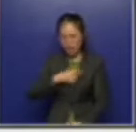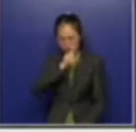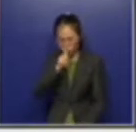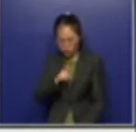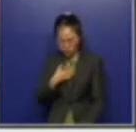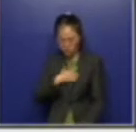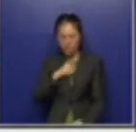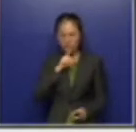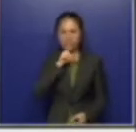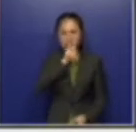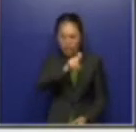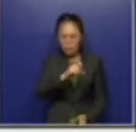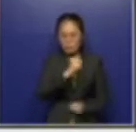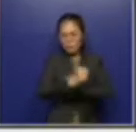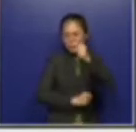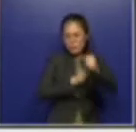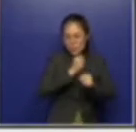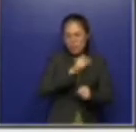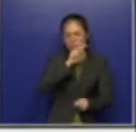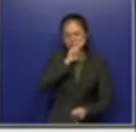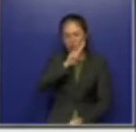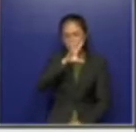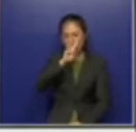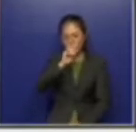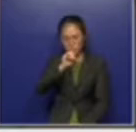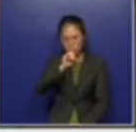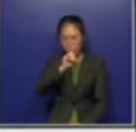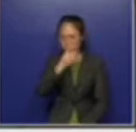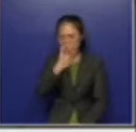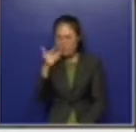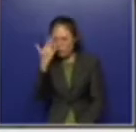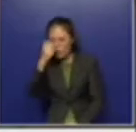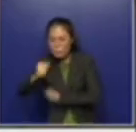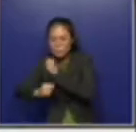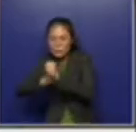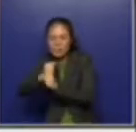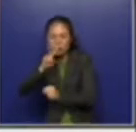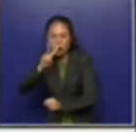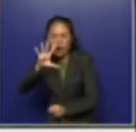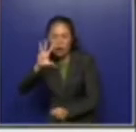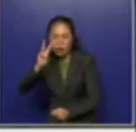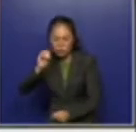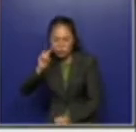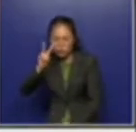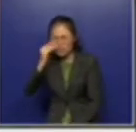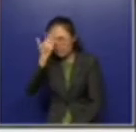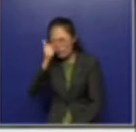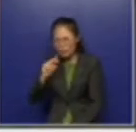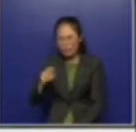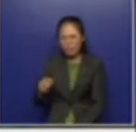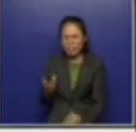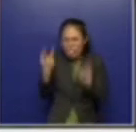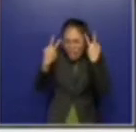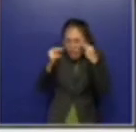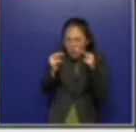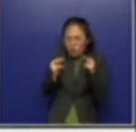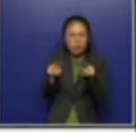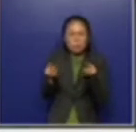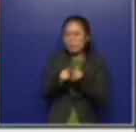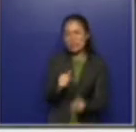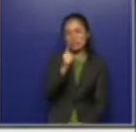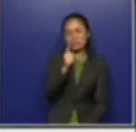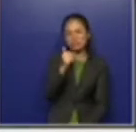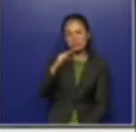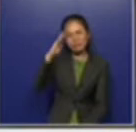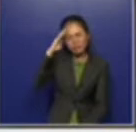ะ61มันไม่มี62มี63ไม่มีแน่นอนเพราะมีการเลือกตั้งนายกคนเดิม1ใน